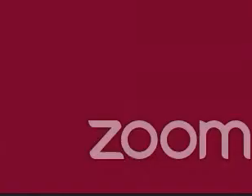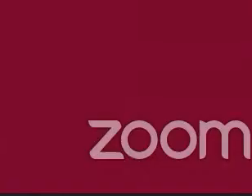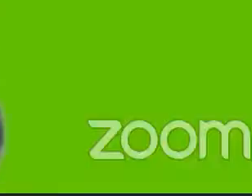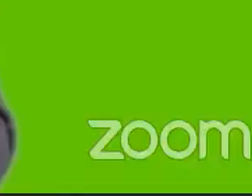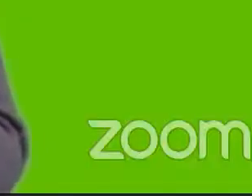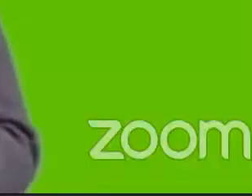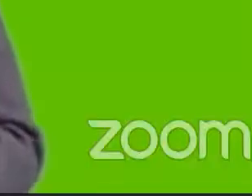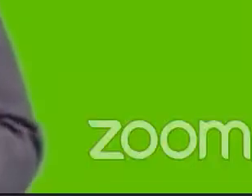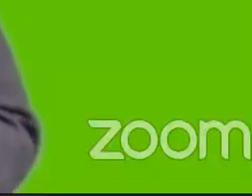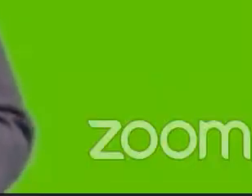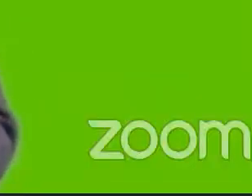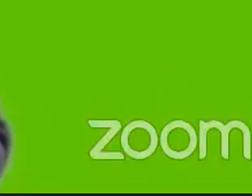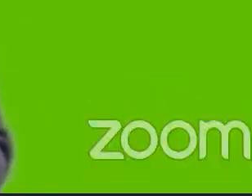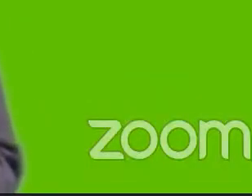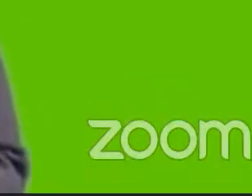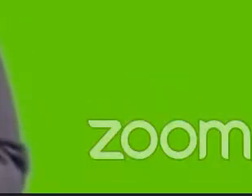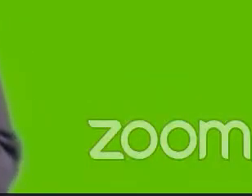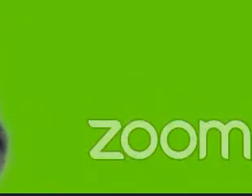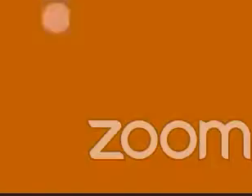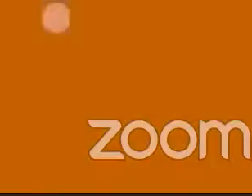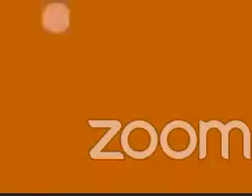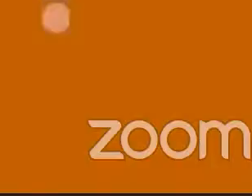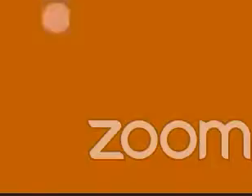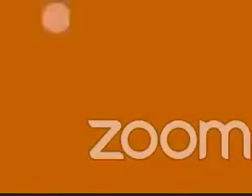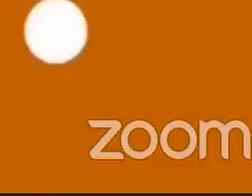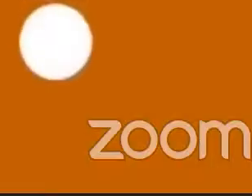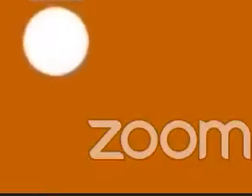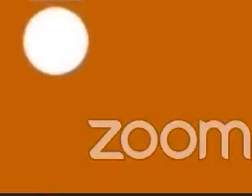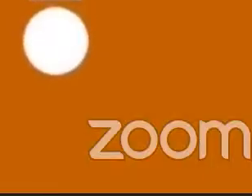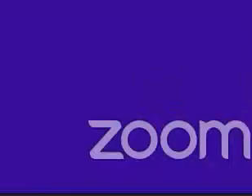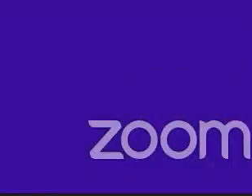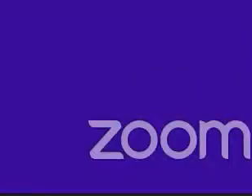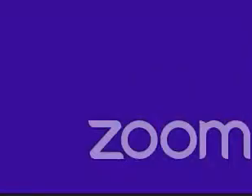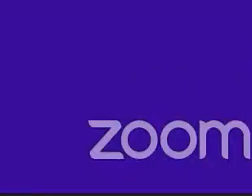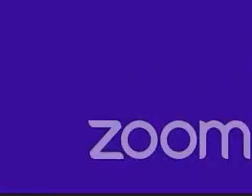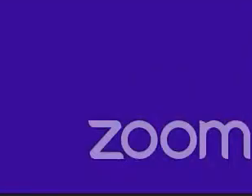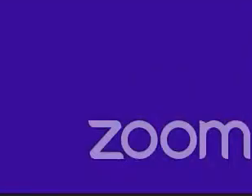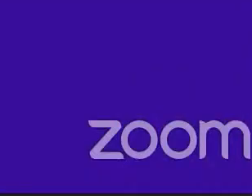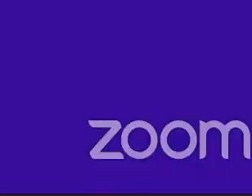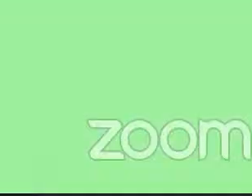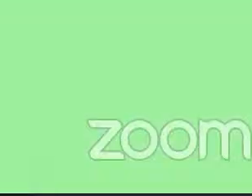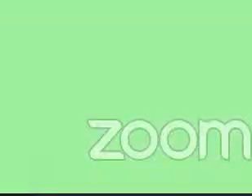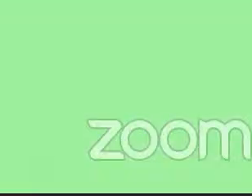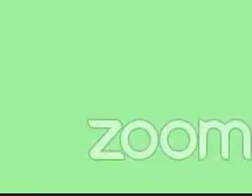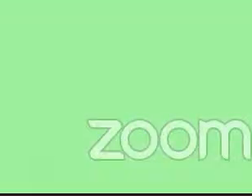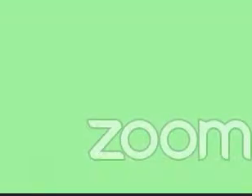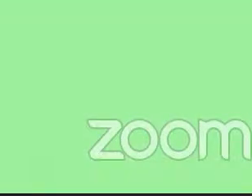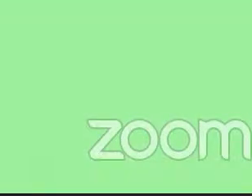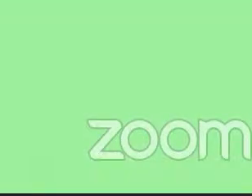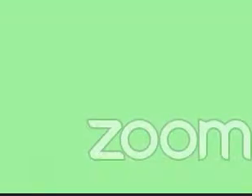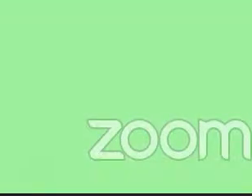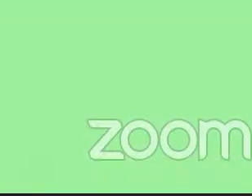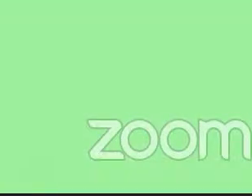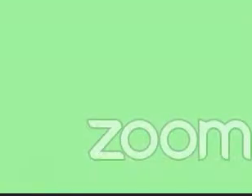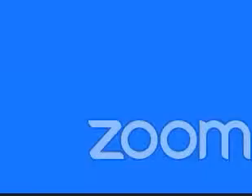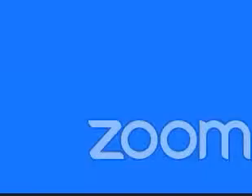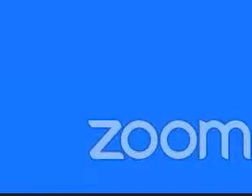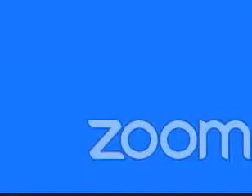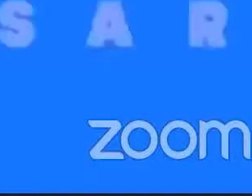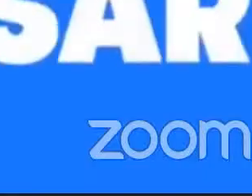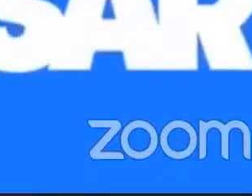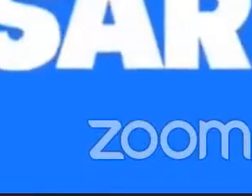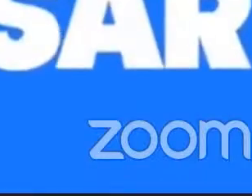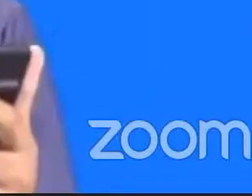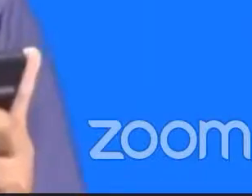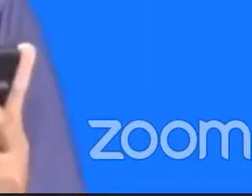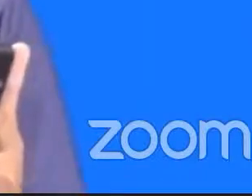ngerti, ayo belajar. Mulailah curiga jika sudah suruh-suruh. Sebarkanlah, hey, tunggu dulu. Periksalah kalimat, kok